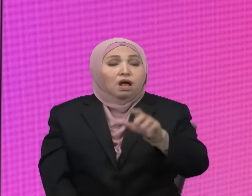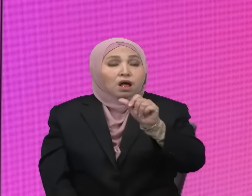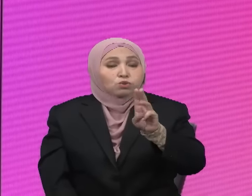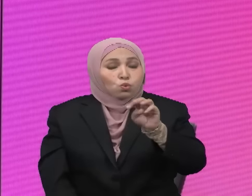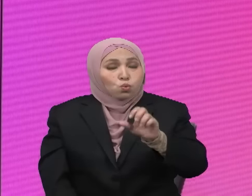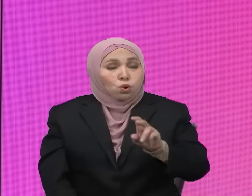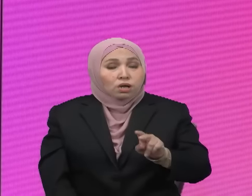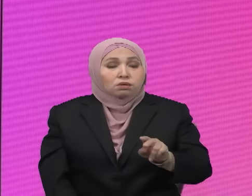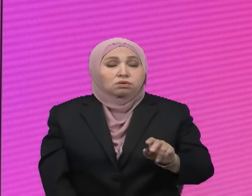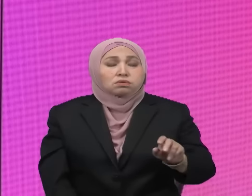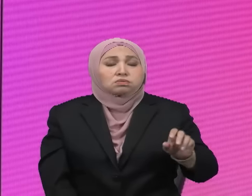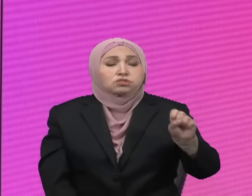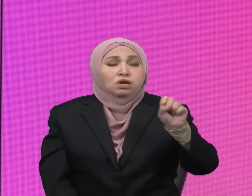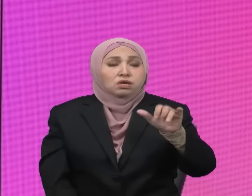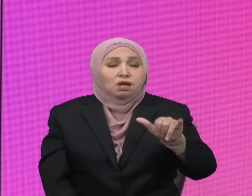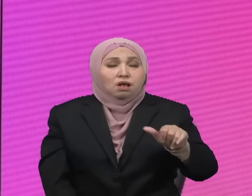Aduwa